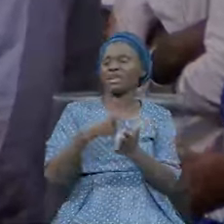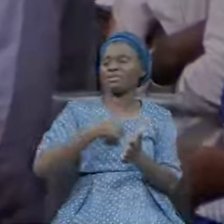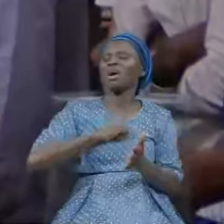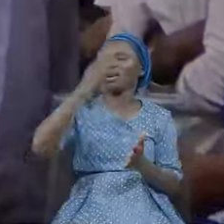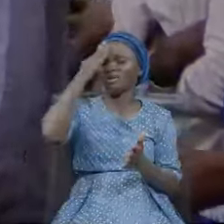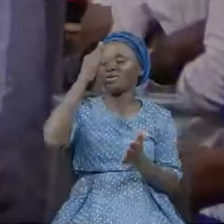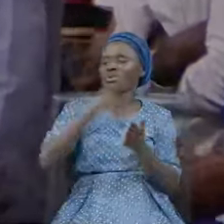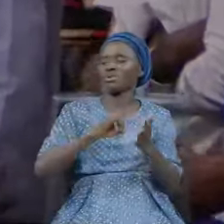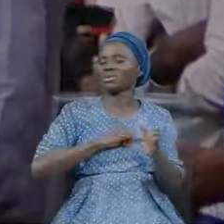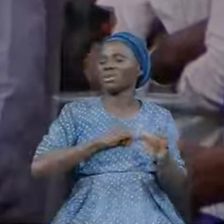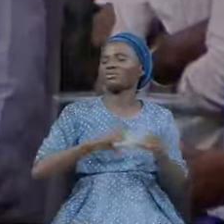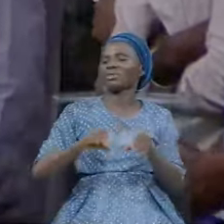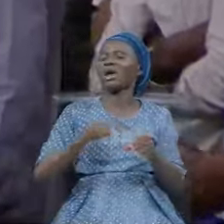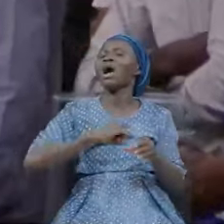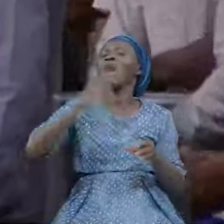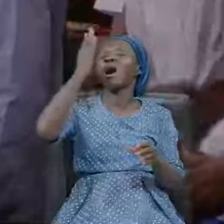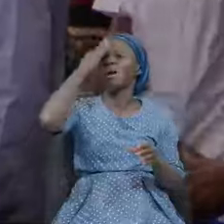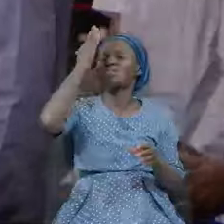Il croyait avoir l'onction,